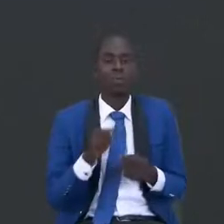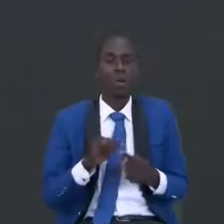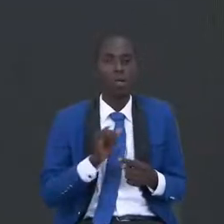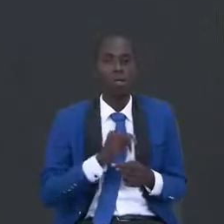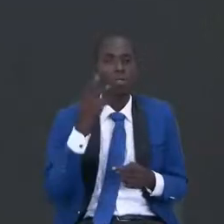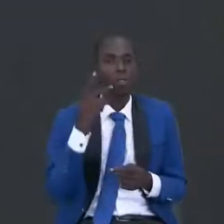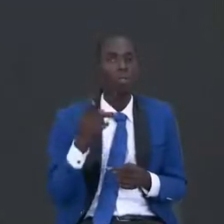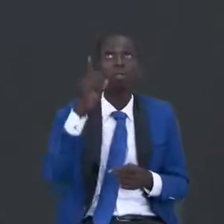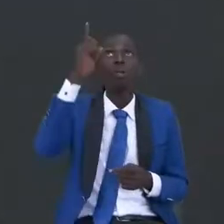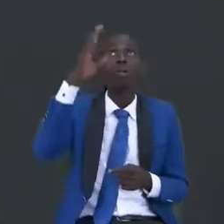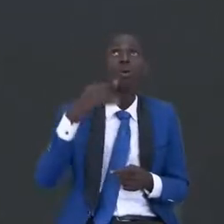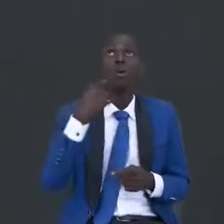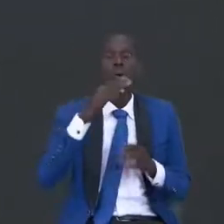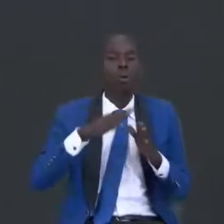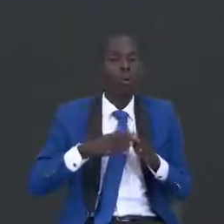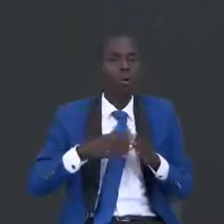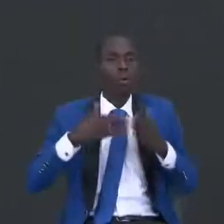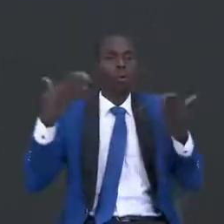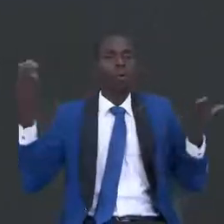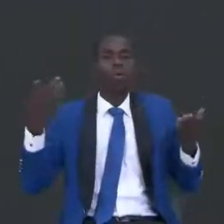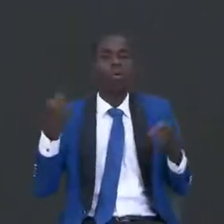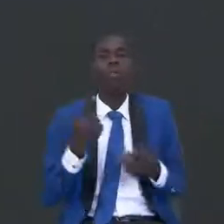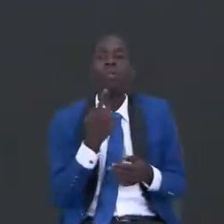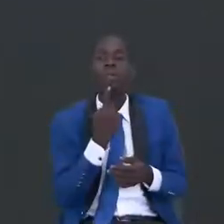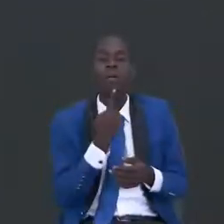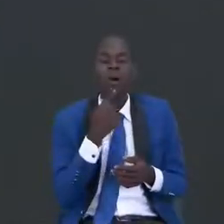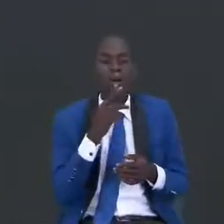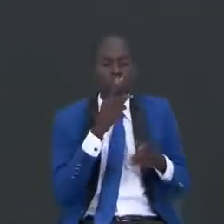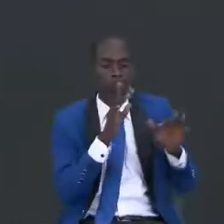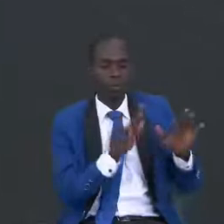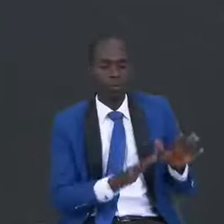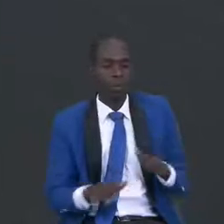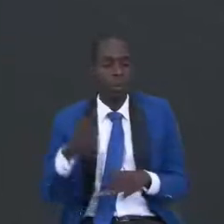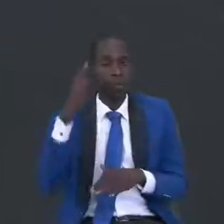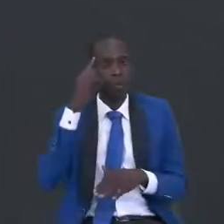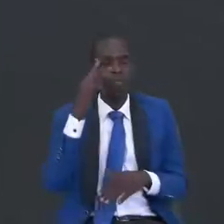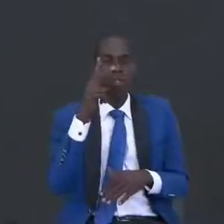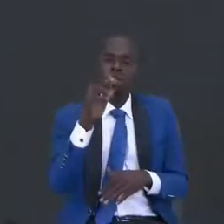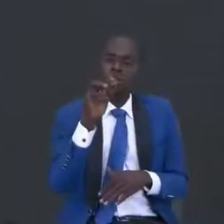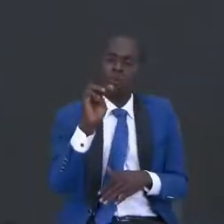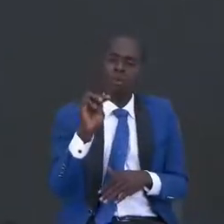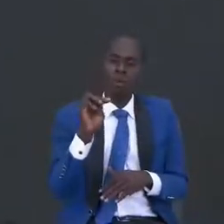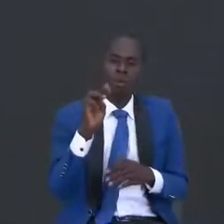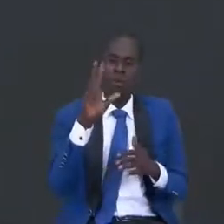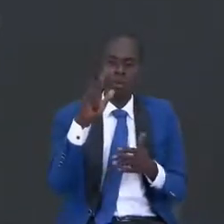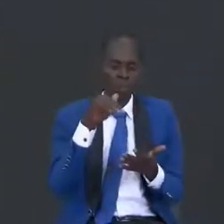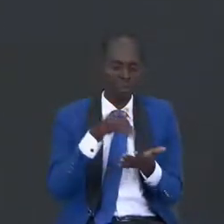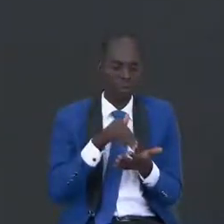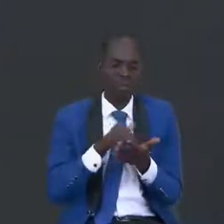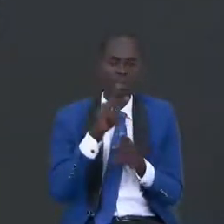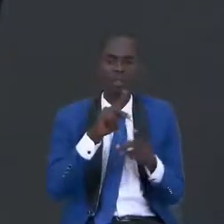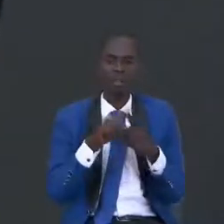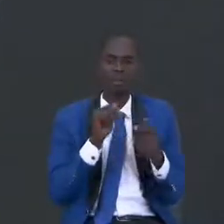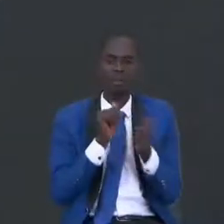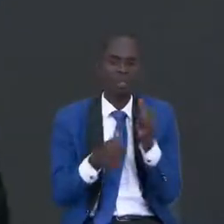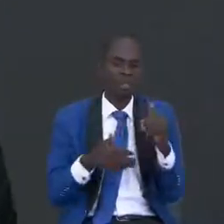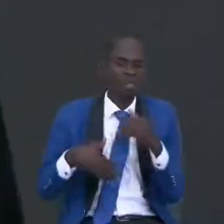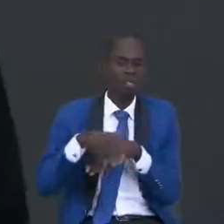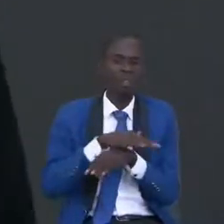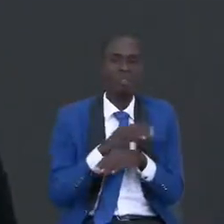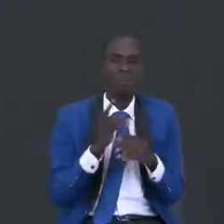la mer Rouge pour 3 millions de personnes qui ont pu traverser, l'incrédulité devient